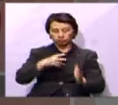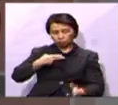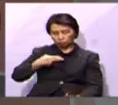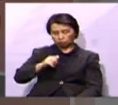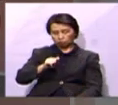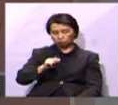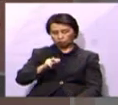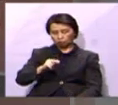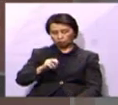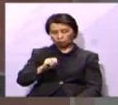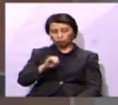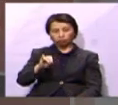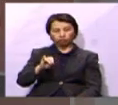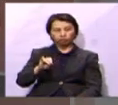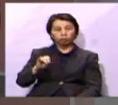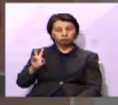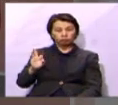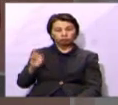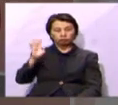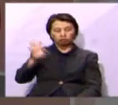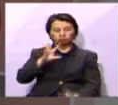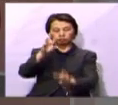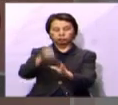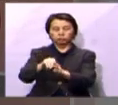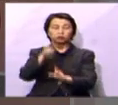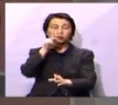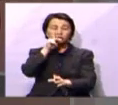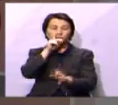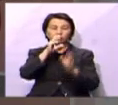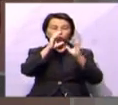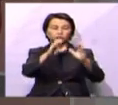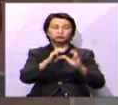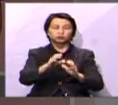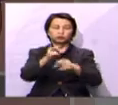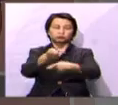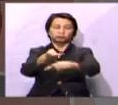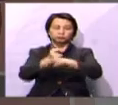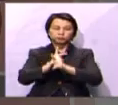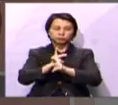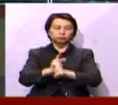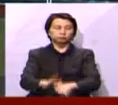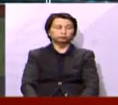itu akan mewarisi skuad hijau kuning secara pinjaman.